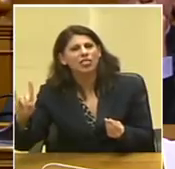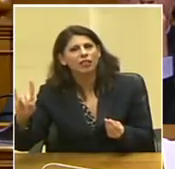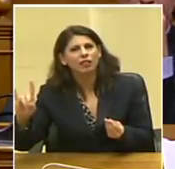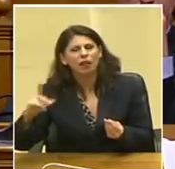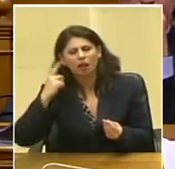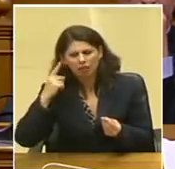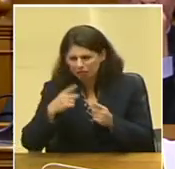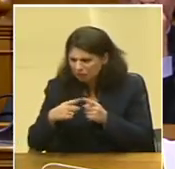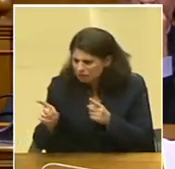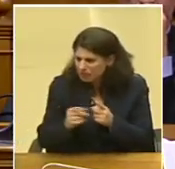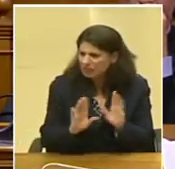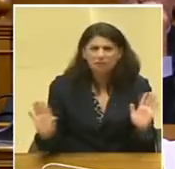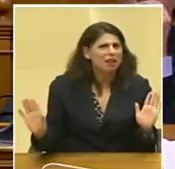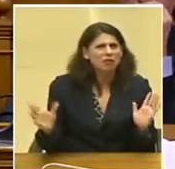Μακεδονικό.